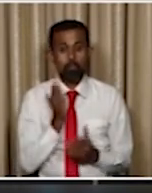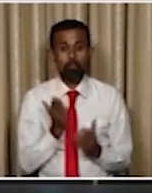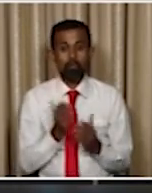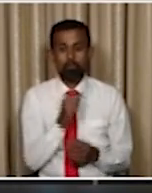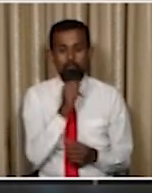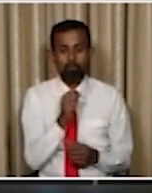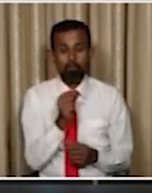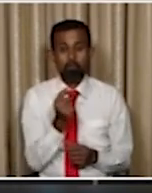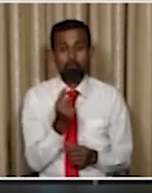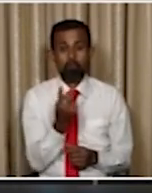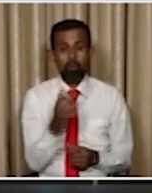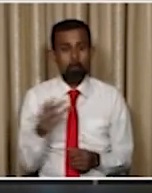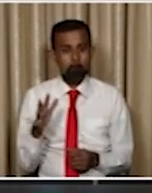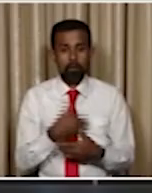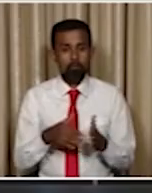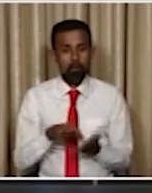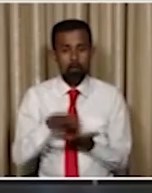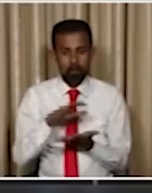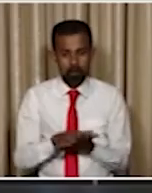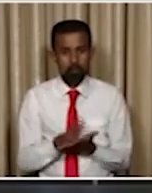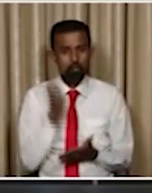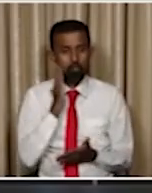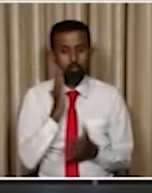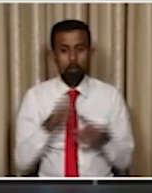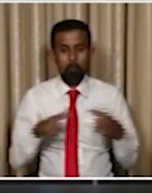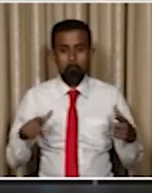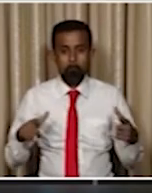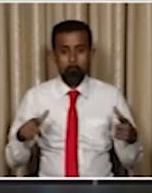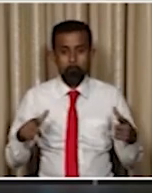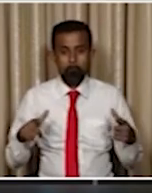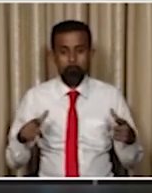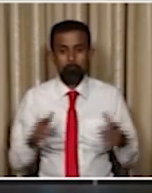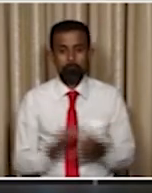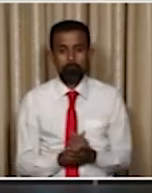ගියා 2500ක් බඳව ගන්න කැබිනට් අනුමැතිය තියෙනවා. ඉංග්‍රීසි මාධ්‍යයට ලොකු